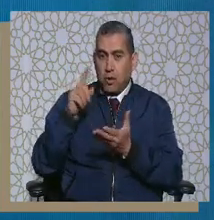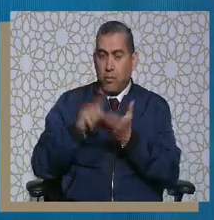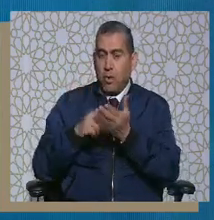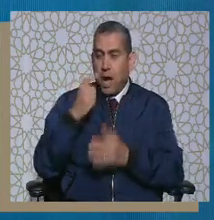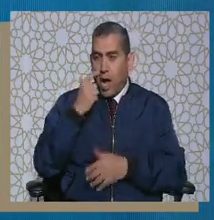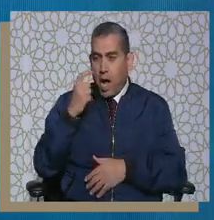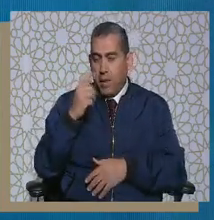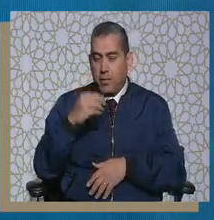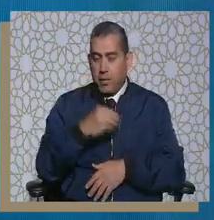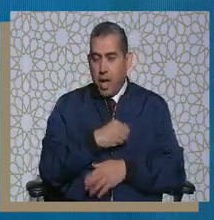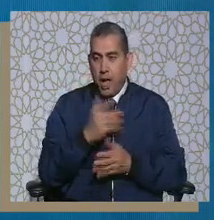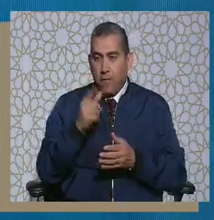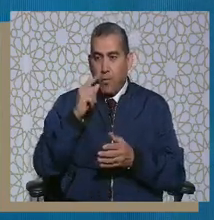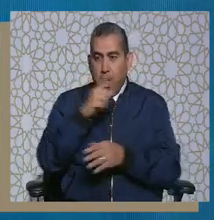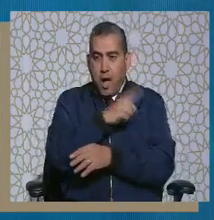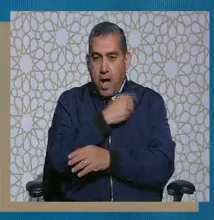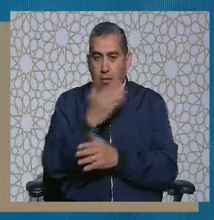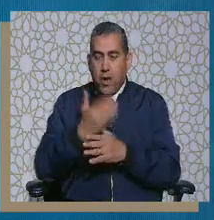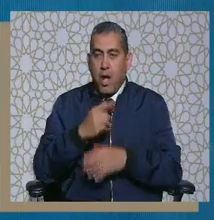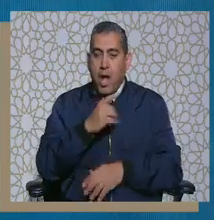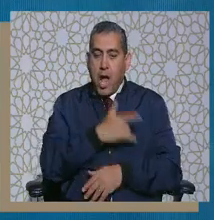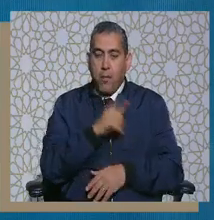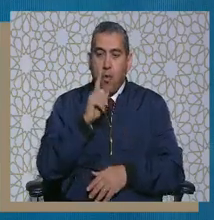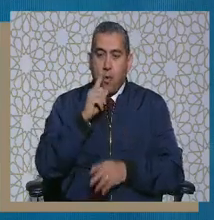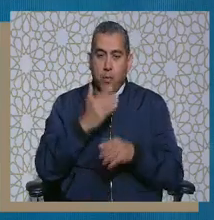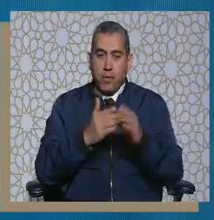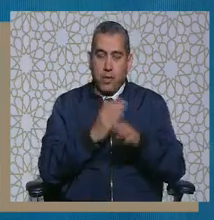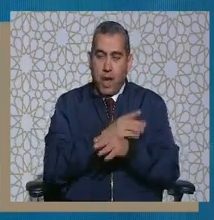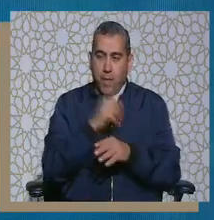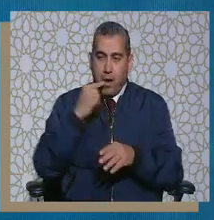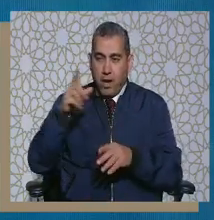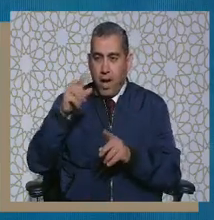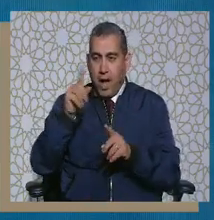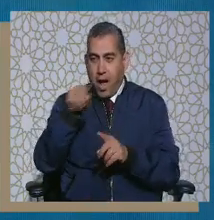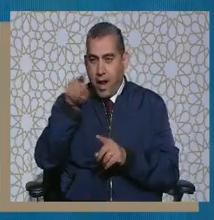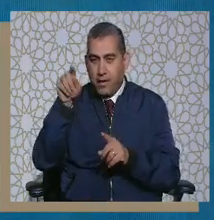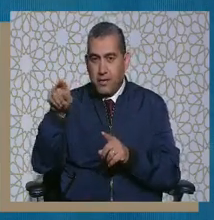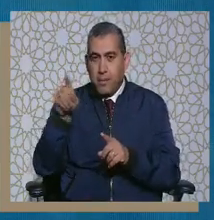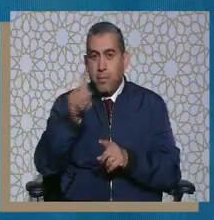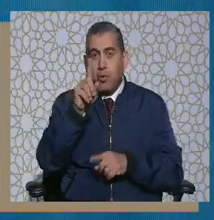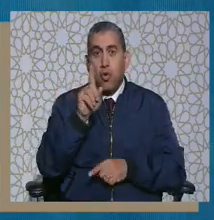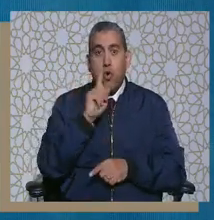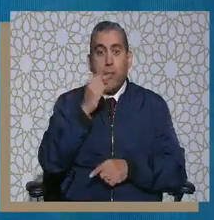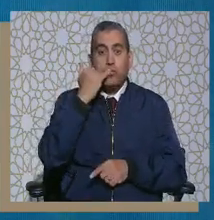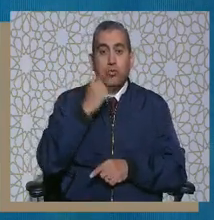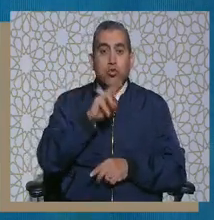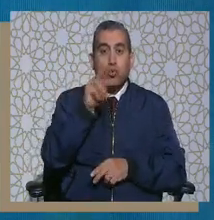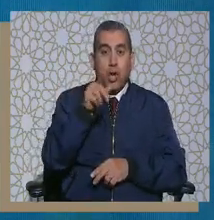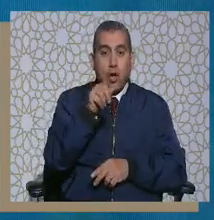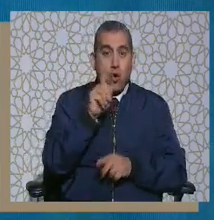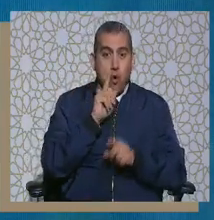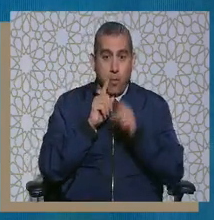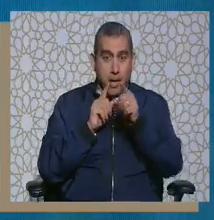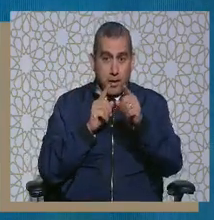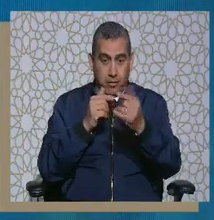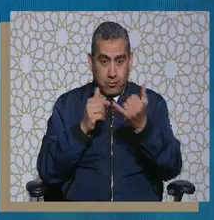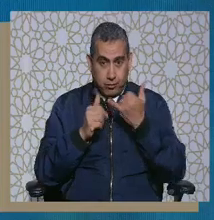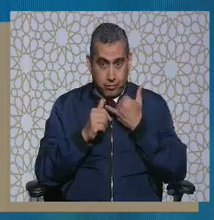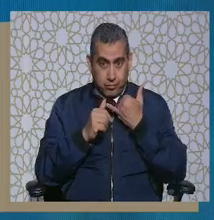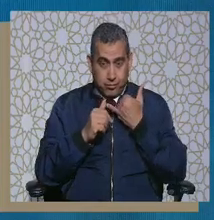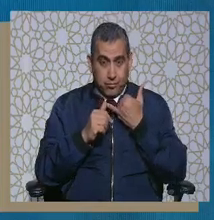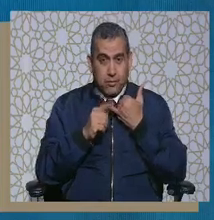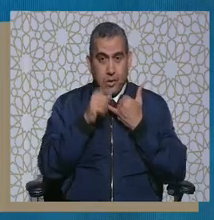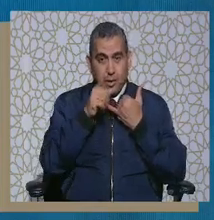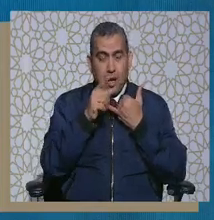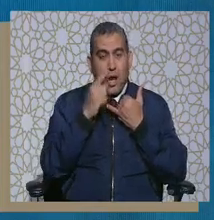انتم بترت كبوا كبيره في ان انتم واقعين قلب قلب الست دي بس بما انك انت يا ام احمد اللي بتساليني فانا بقول لك انت فيكي